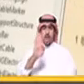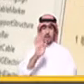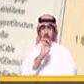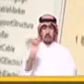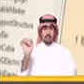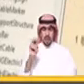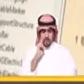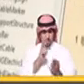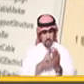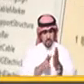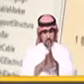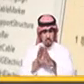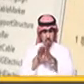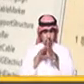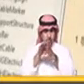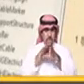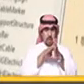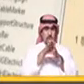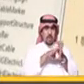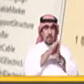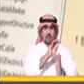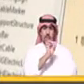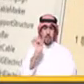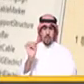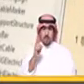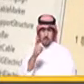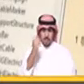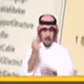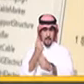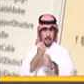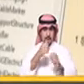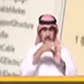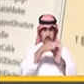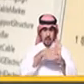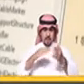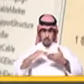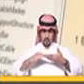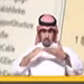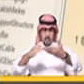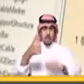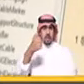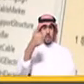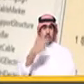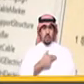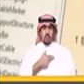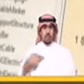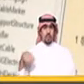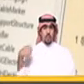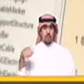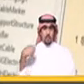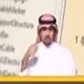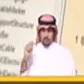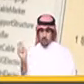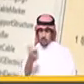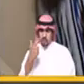المعلومات الجغرافية في العالم إزري، هذا النظام يساعد الوزارة في بناء أصولها وشبكاتها الكهربائية